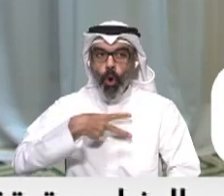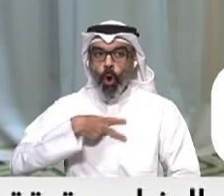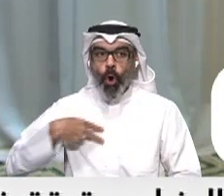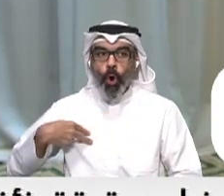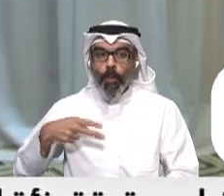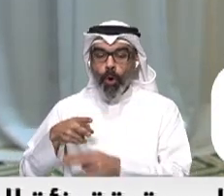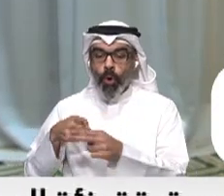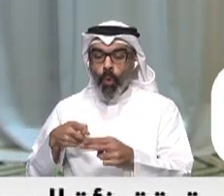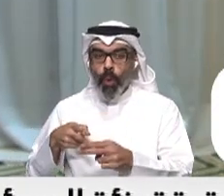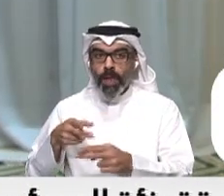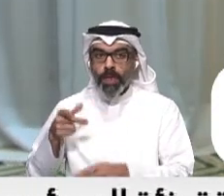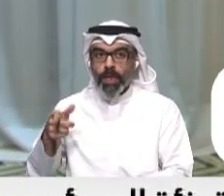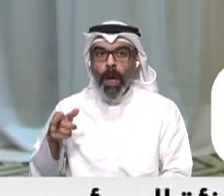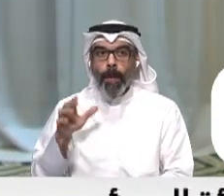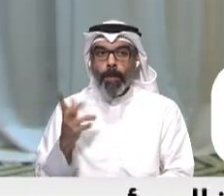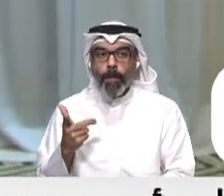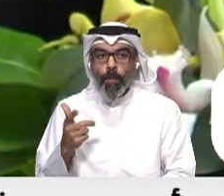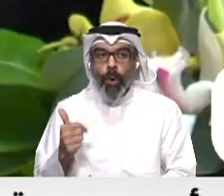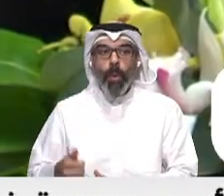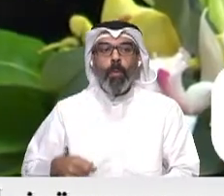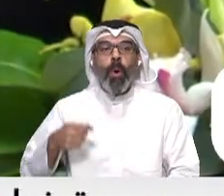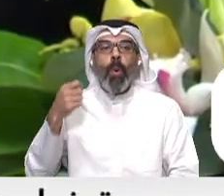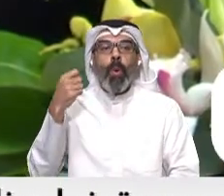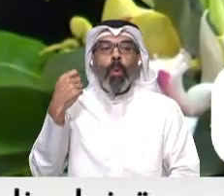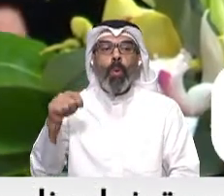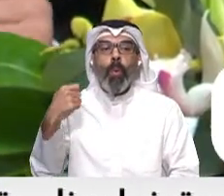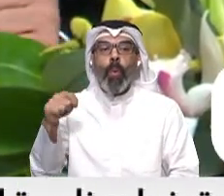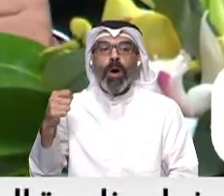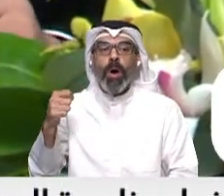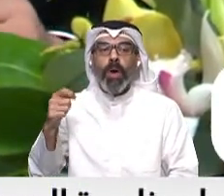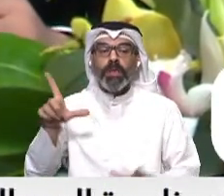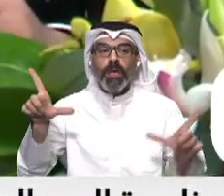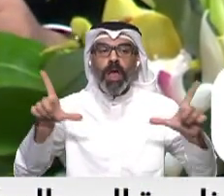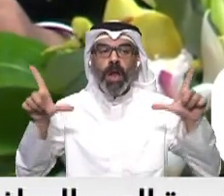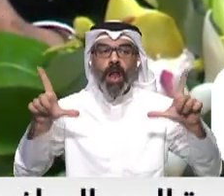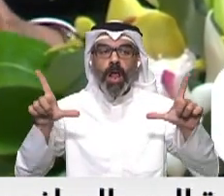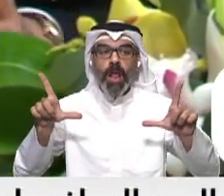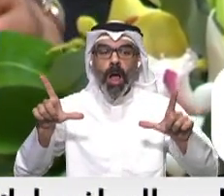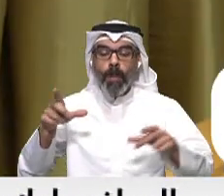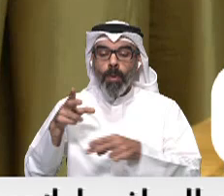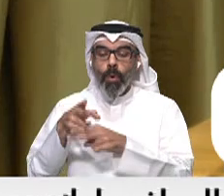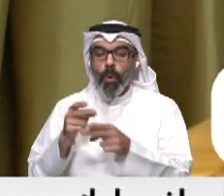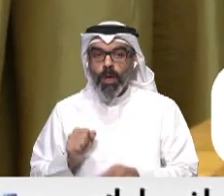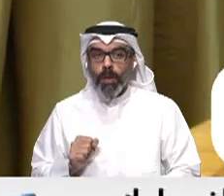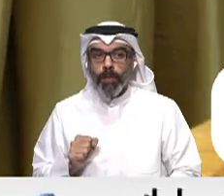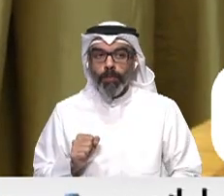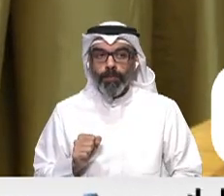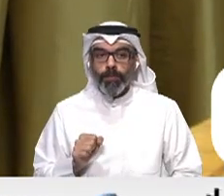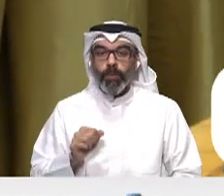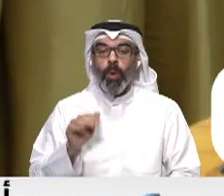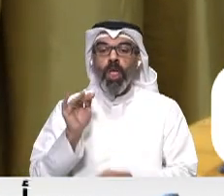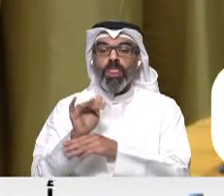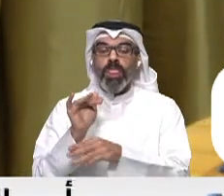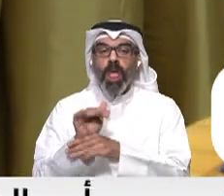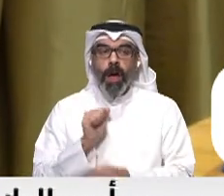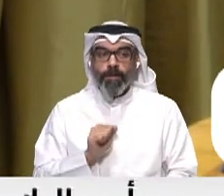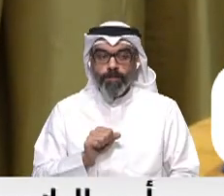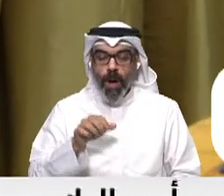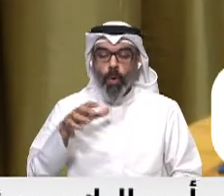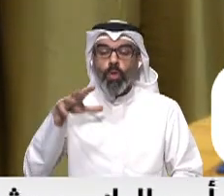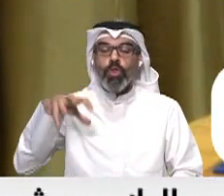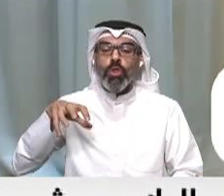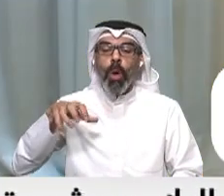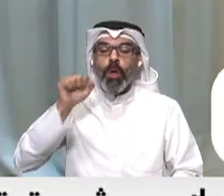معالي السيد عبد الرحمن بداح عبد الرحمن المطيري وزير الاعلام ووزير الثقافه ووزير الدوله